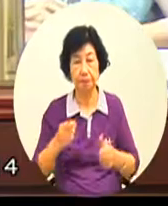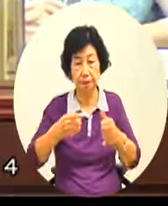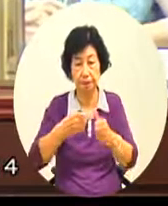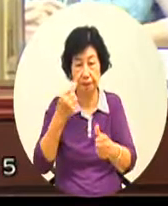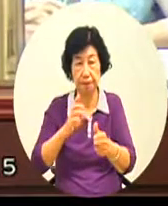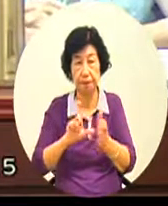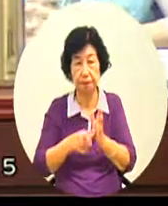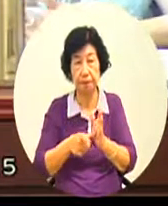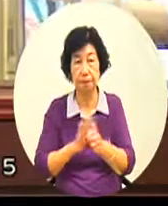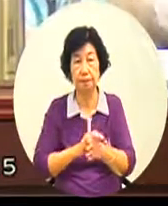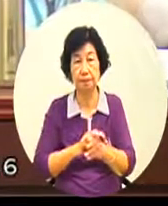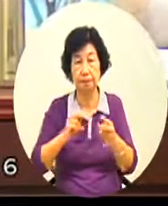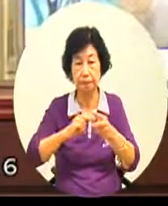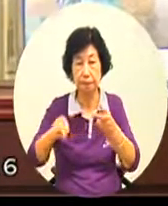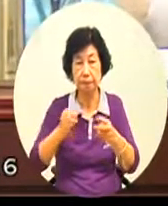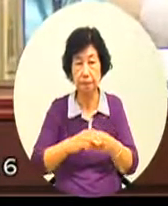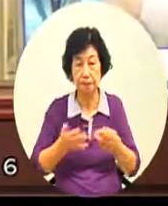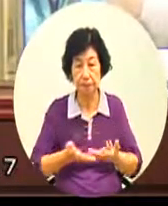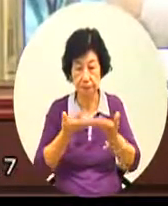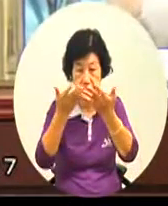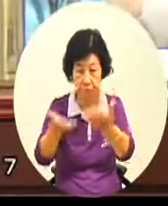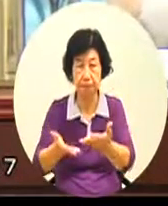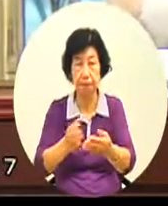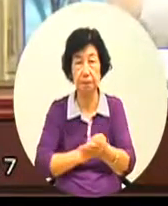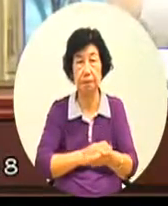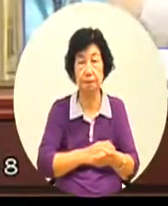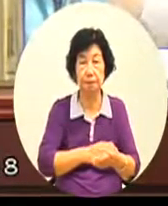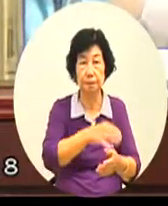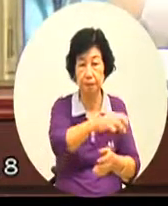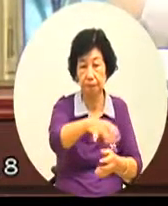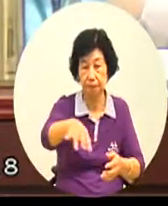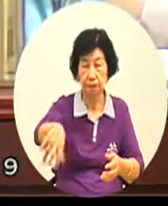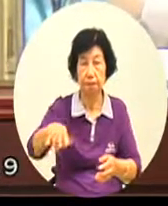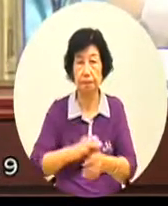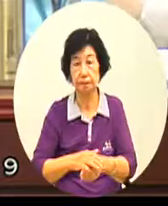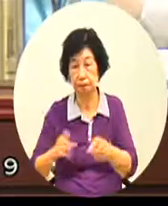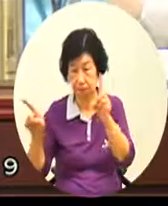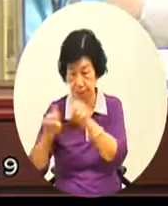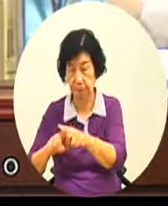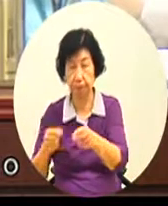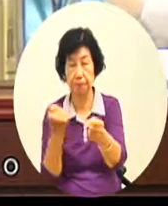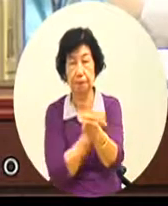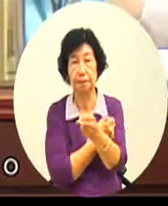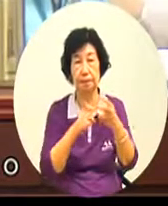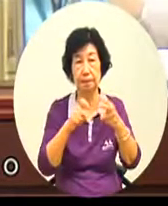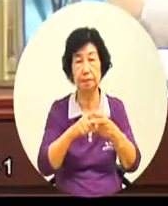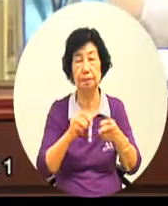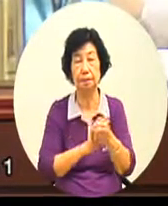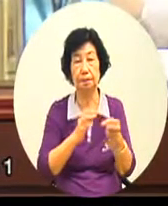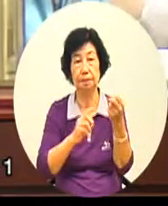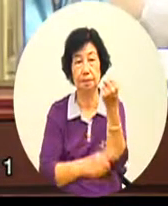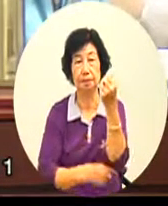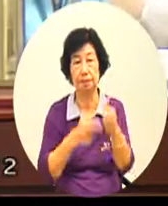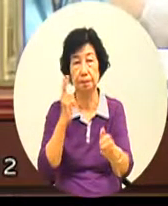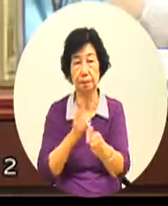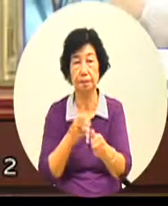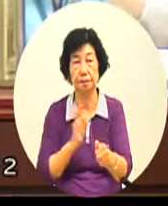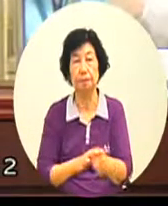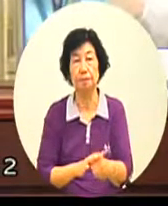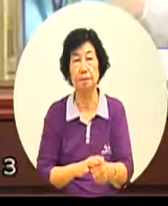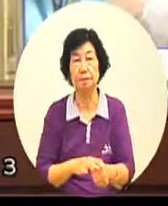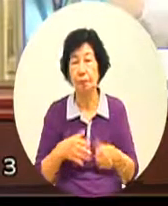文到市政府的各个相关局处，要求他们一定要遵守劳动法令，这是我们绝对毫无疑问